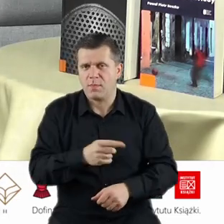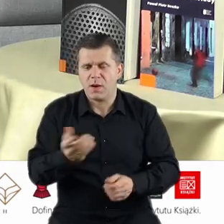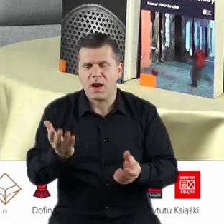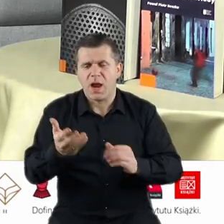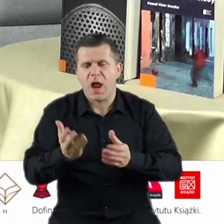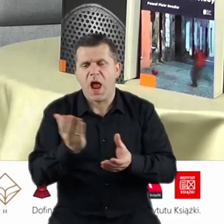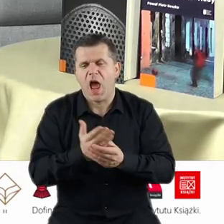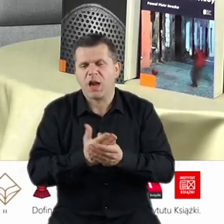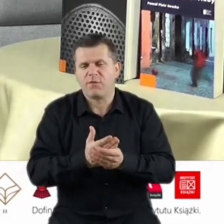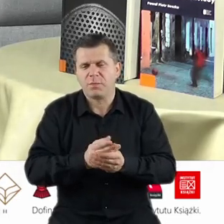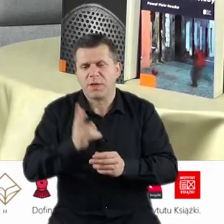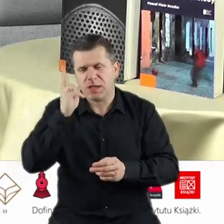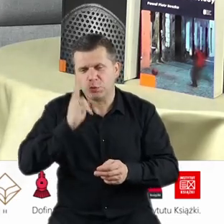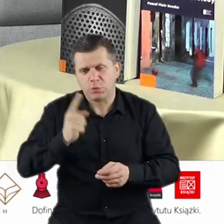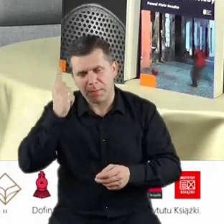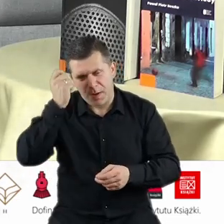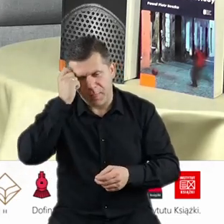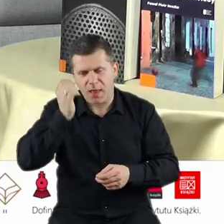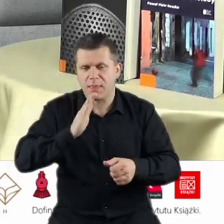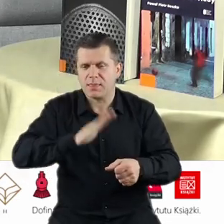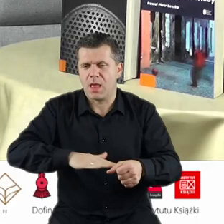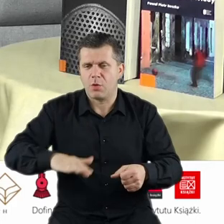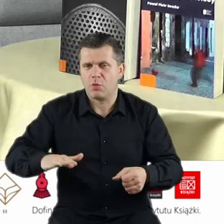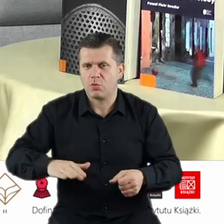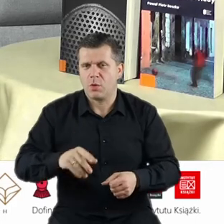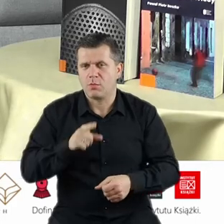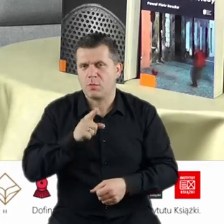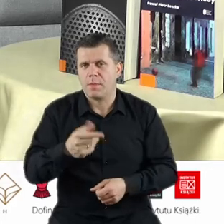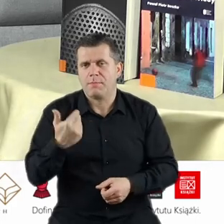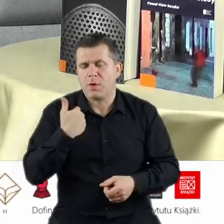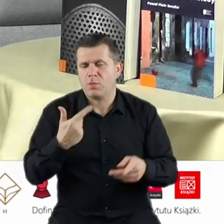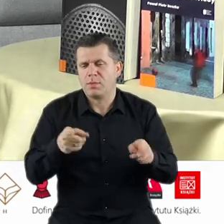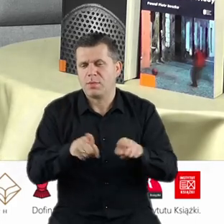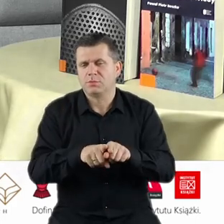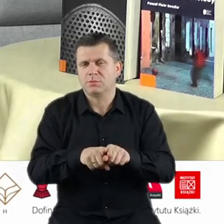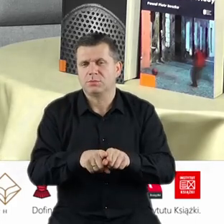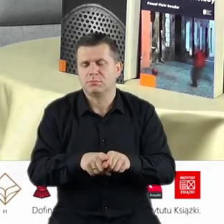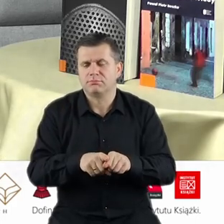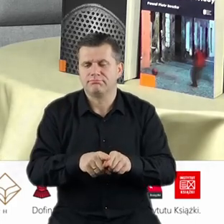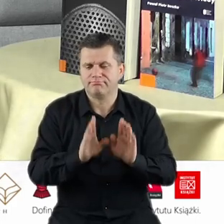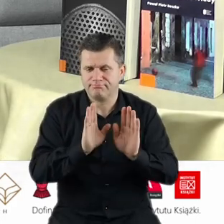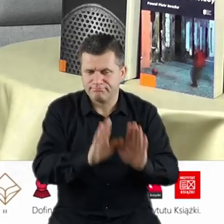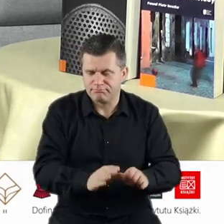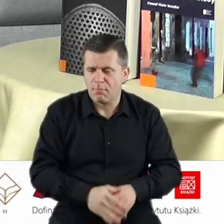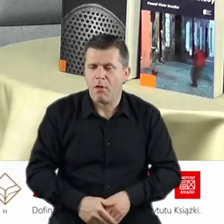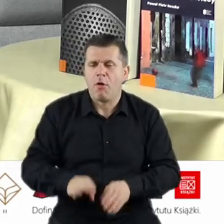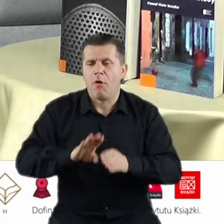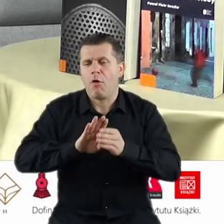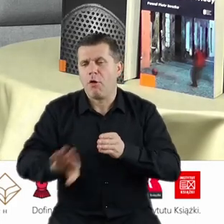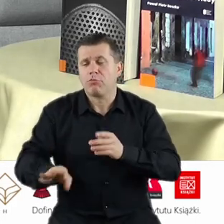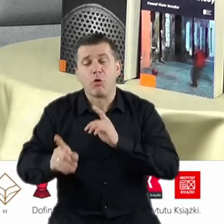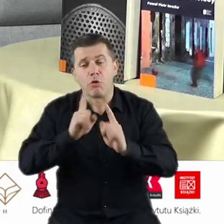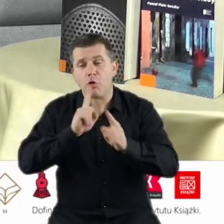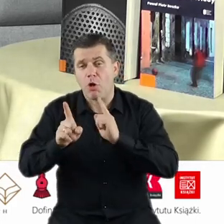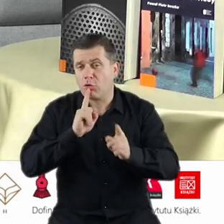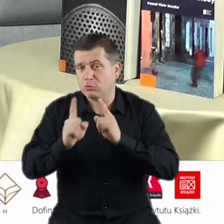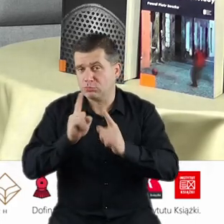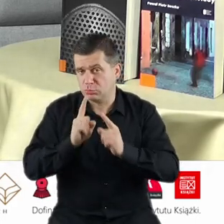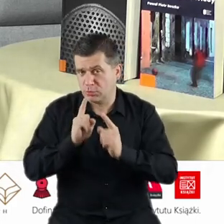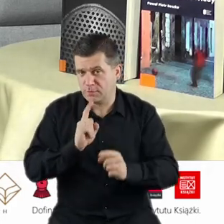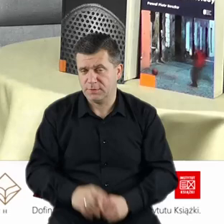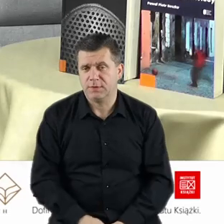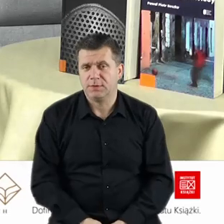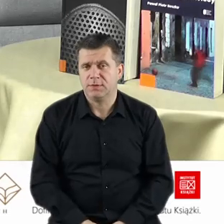zanim je znalazłem w Archiwum Instytutu Pamięci Narodowej. Więc była to też, oprócz rozmów,